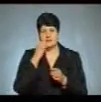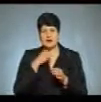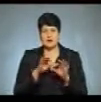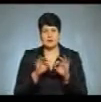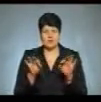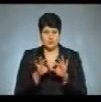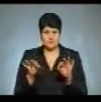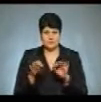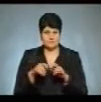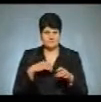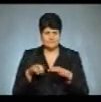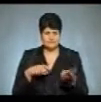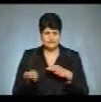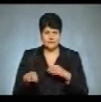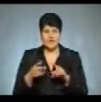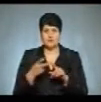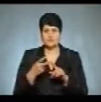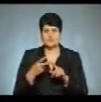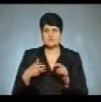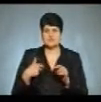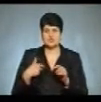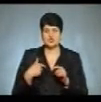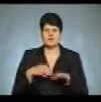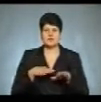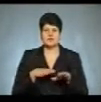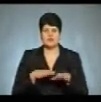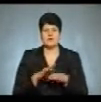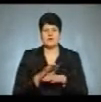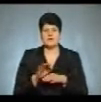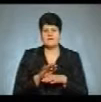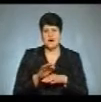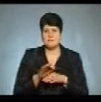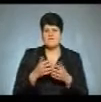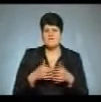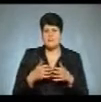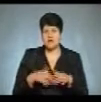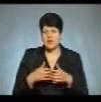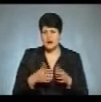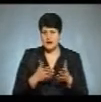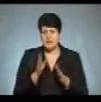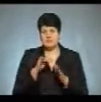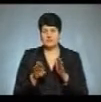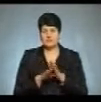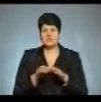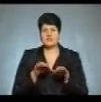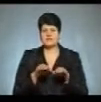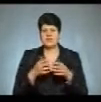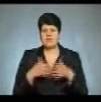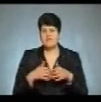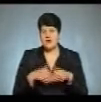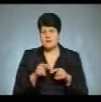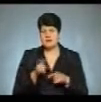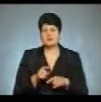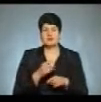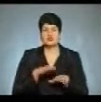одне джерело тканини, друге – це Заліщицька швейна фабрика «Надійний НТІ» і Підволочиська швейна фабрика. Вони шиють